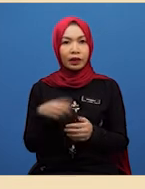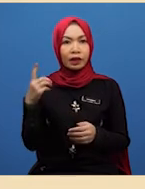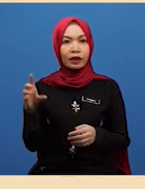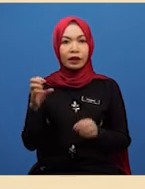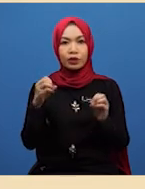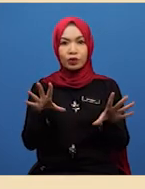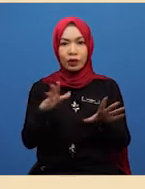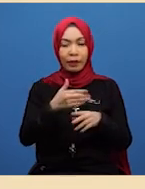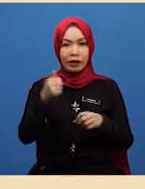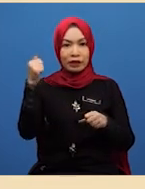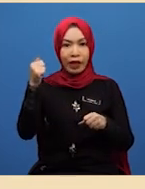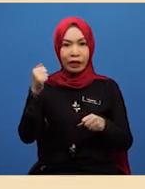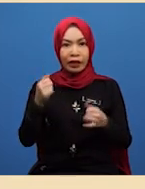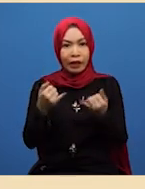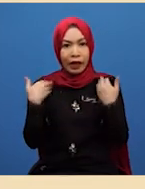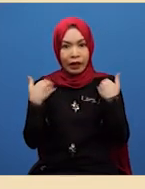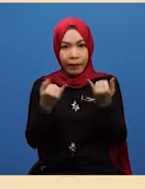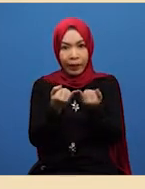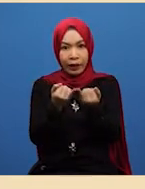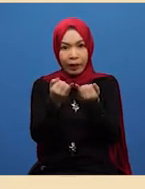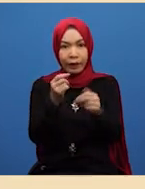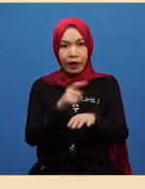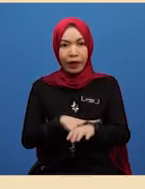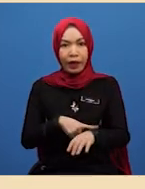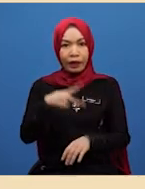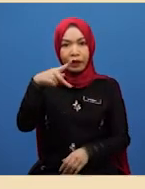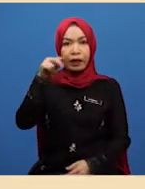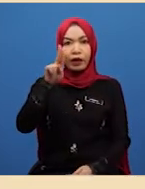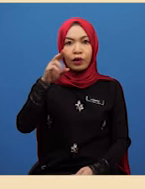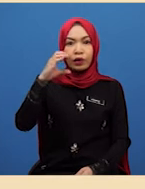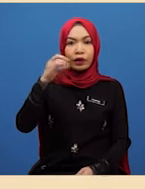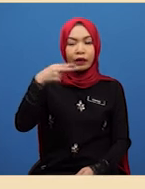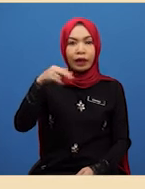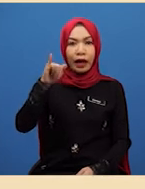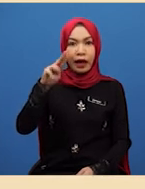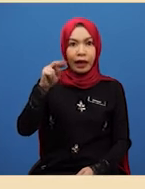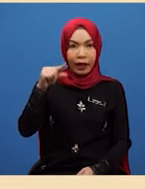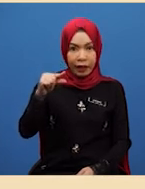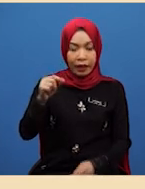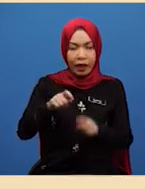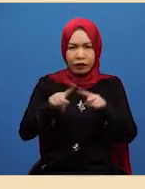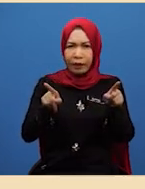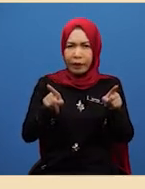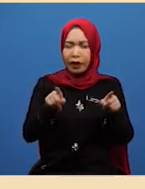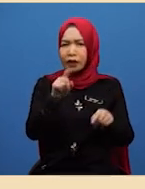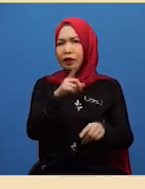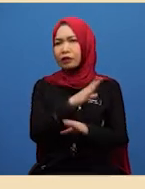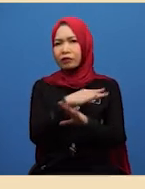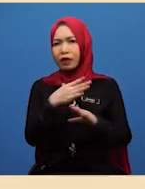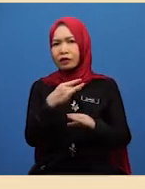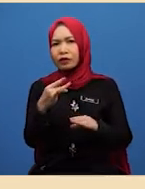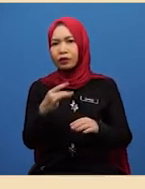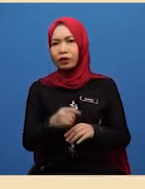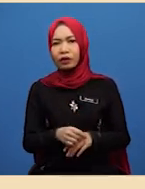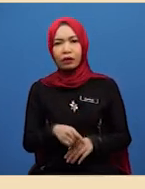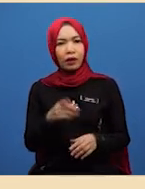Kuching, namun kehadiran beliau tidak disenangi kerana menimbulkan perbalahan dengan